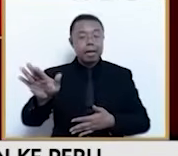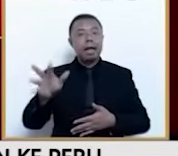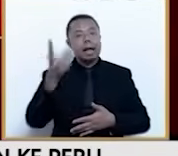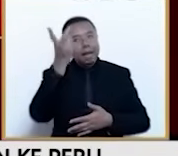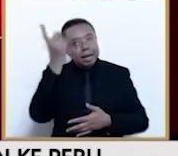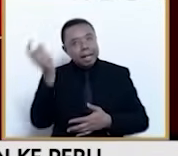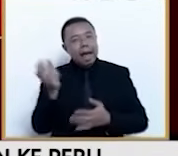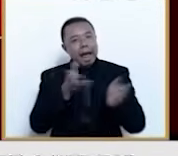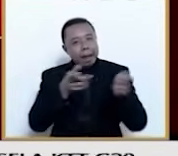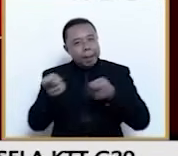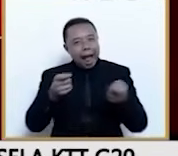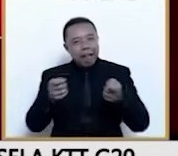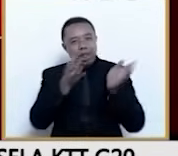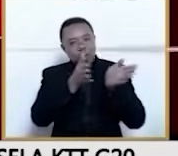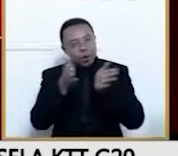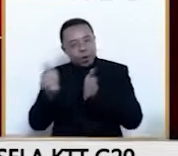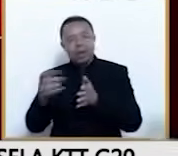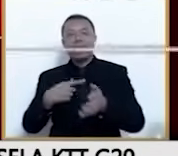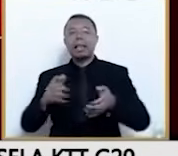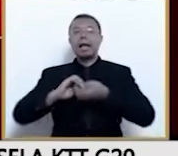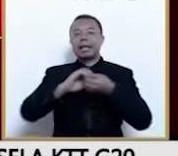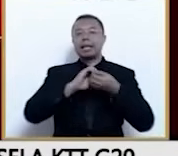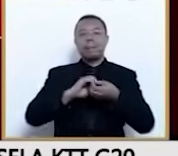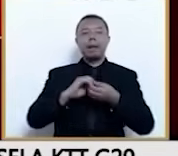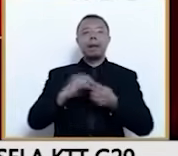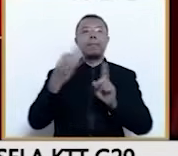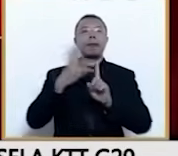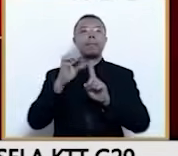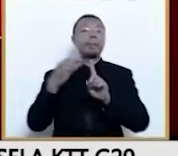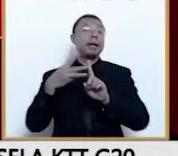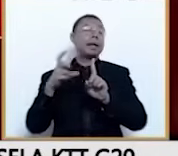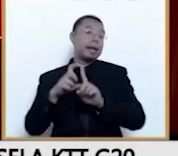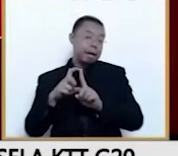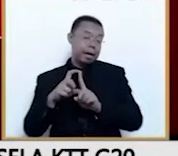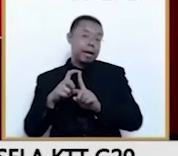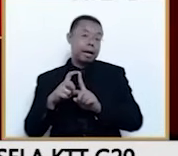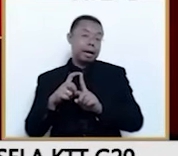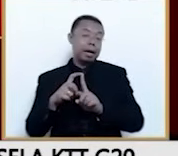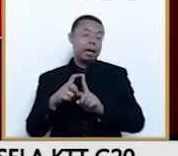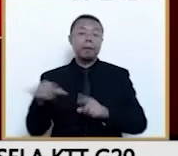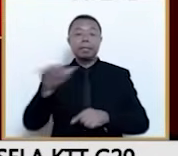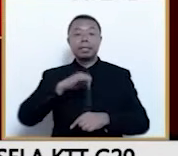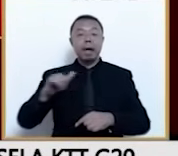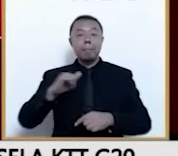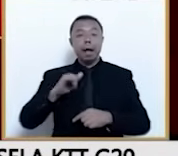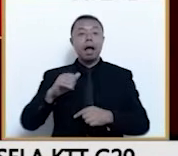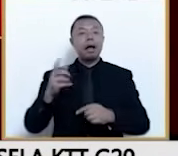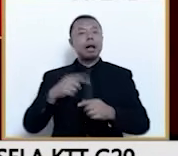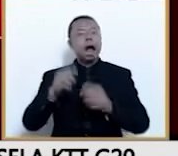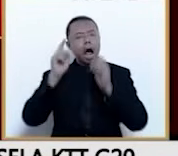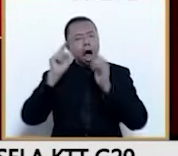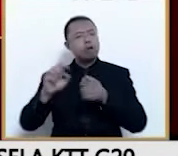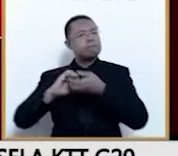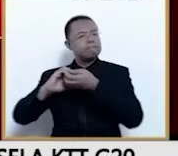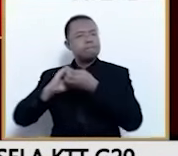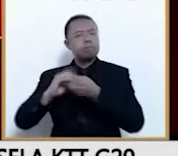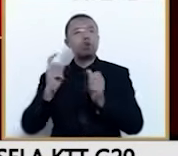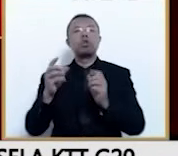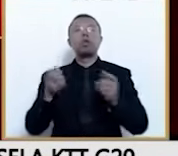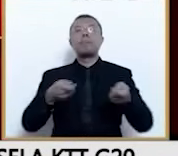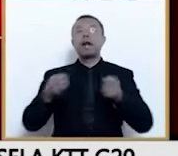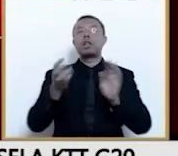rencana mitigasinya. Dan kita akan koordinasi dengan BPBD dengan intens ya untuk